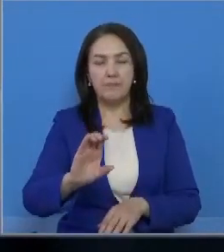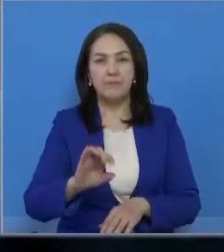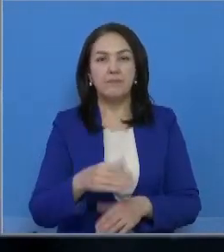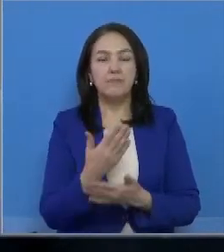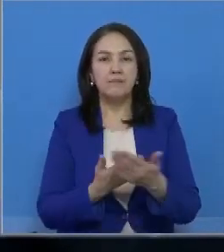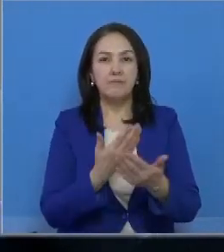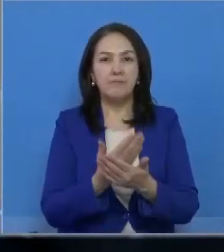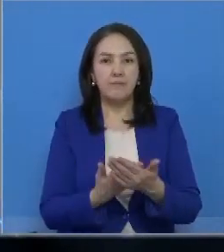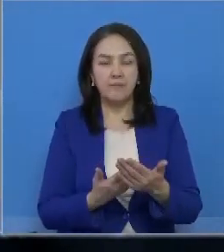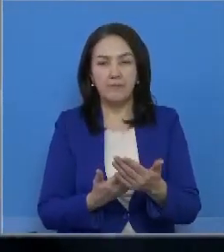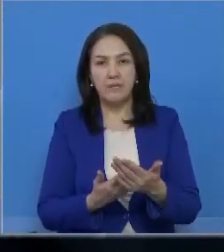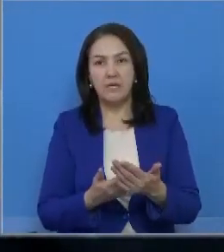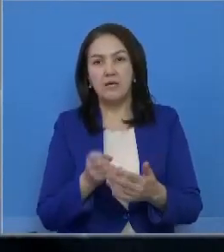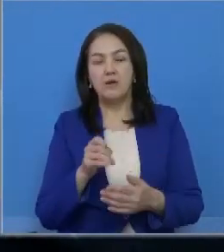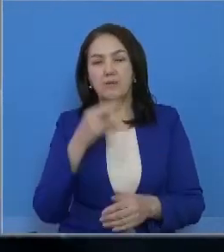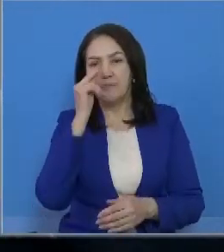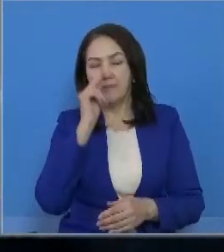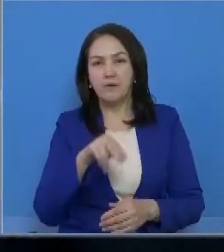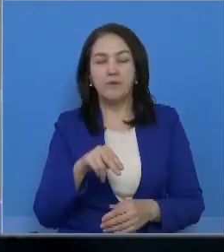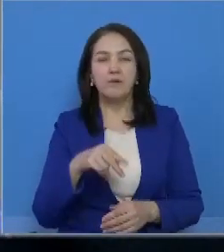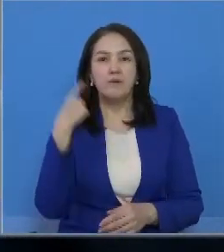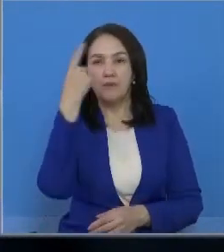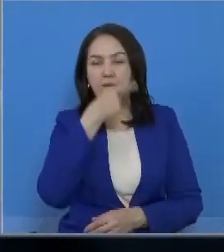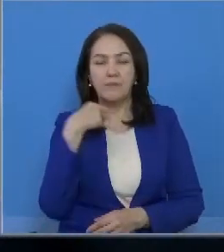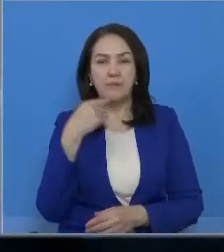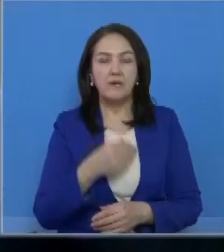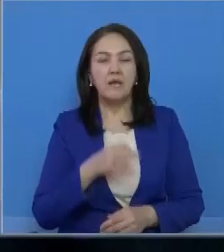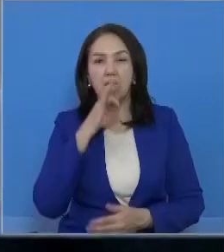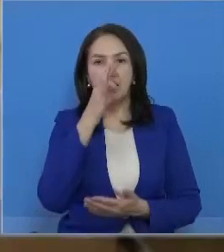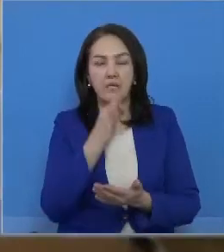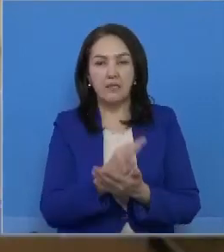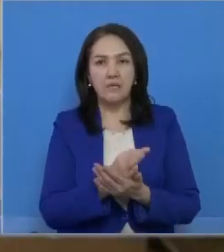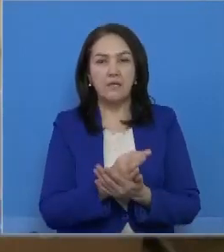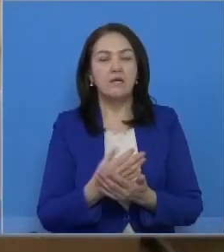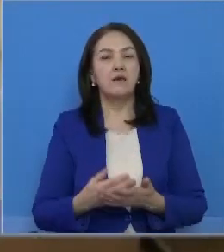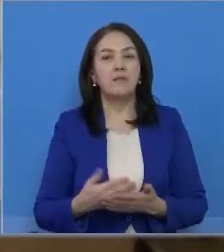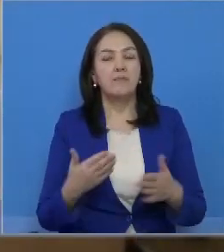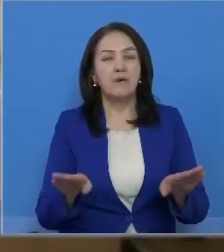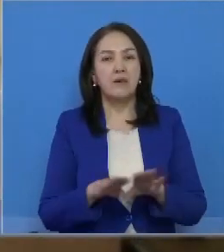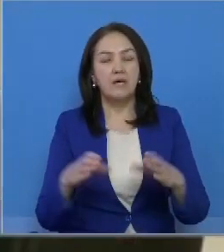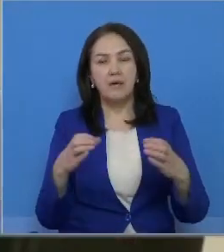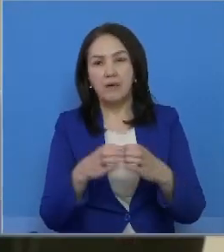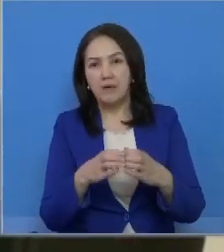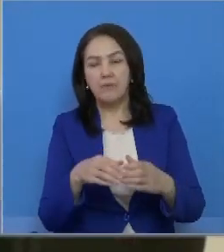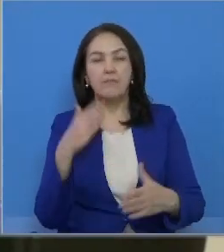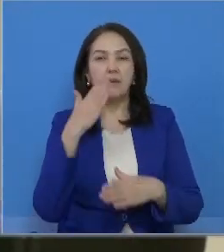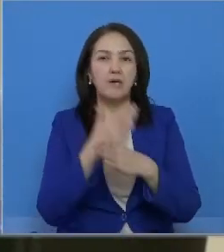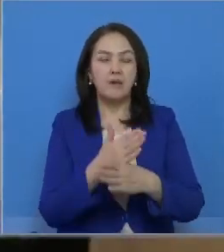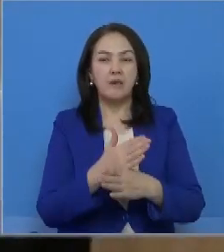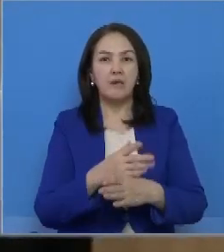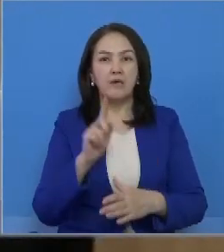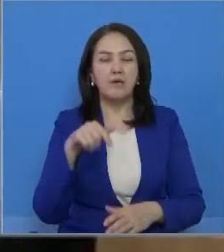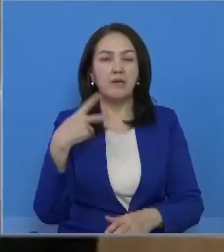рекомендация касательно привлечение виновных лиц дисциплинарной ответственности ответим благодаря проекту была оказана помощь